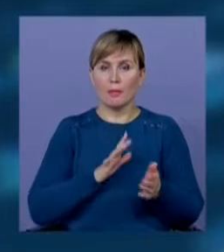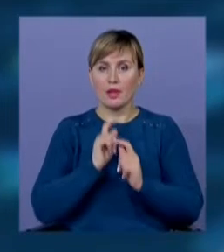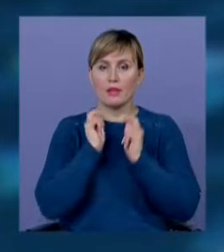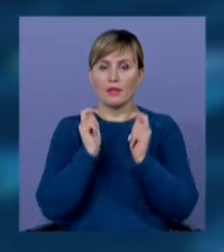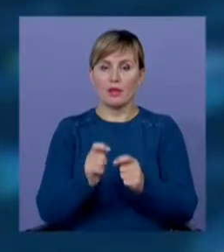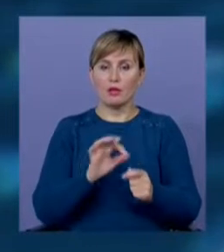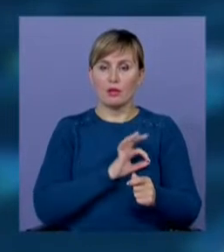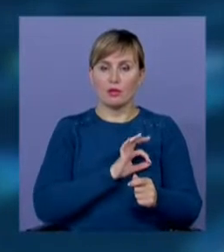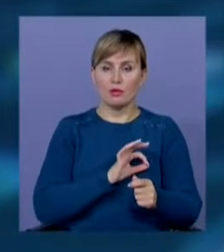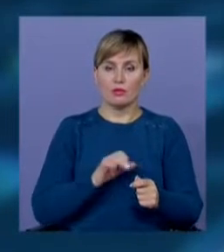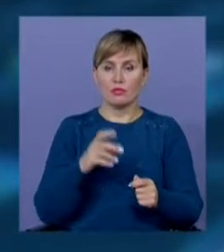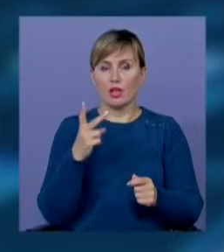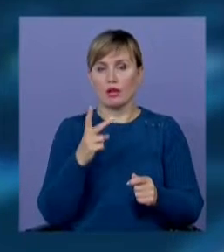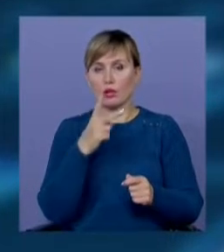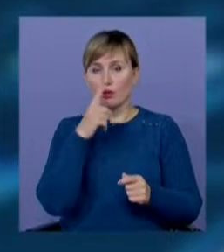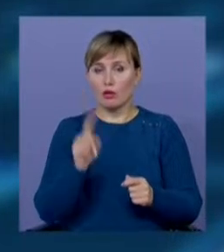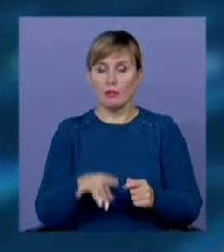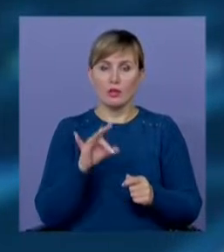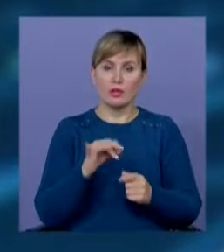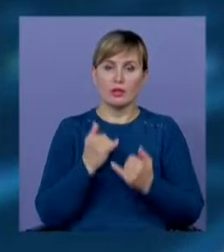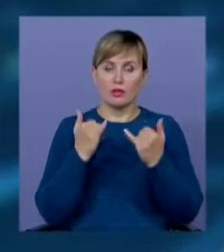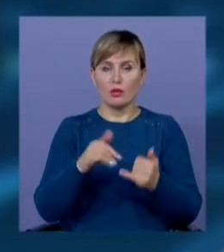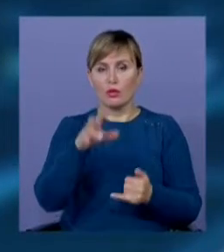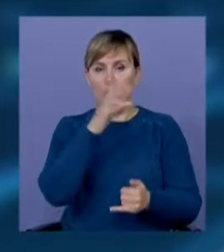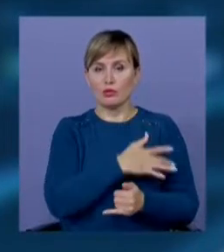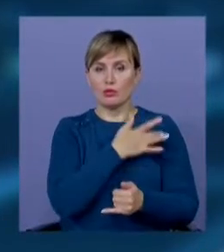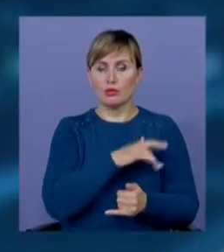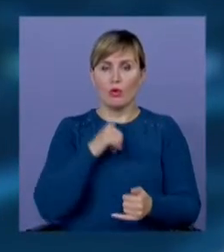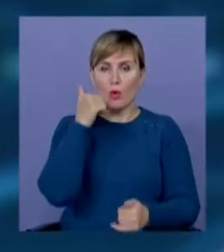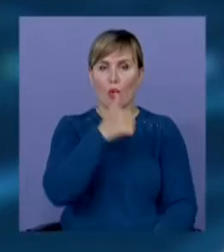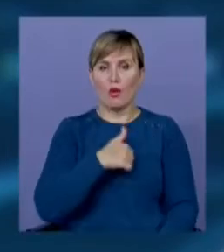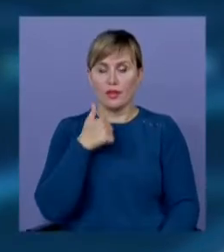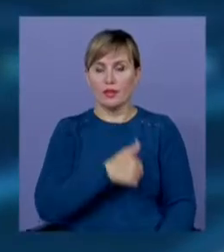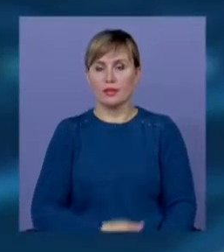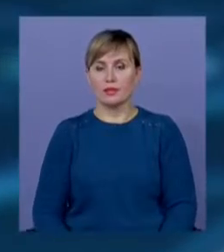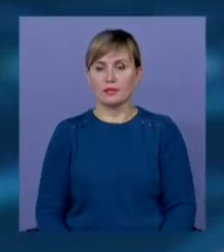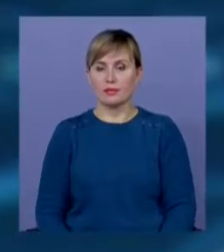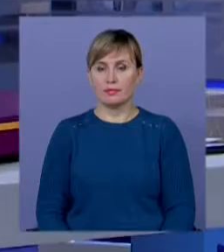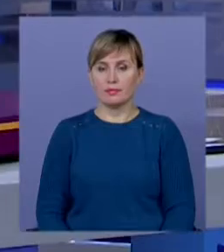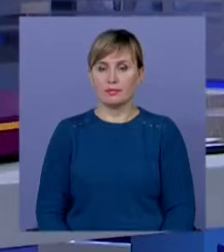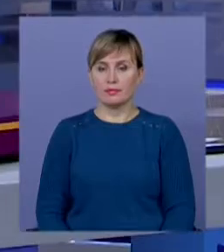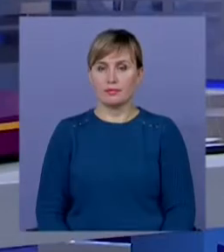награждена орденом Айбын второй степени и признана госслужащим года.